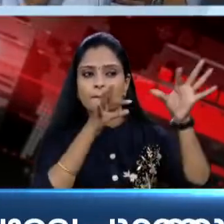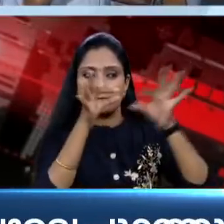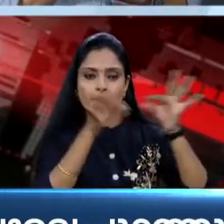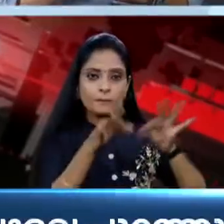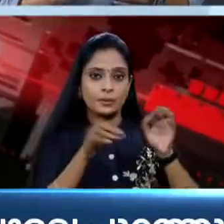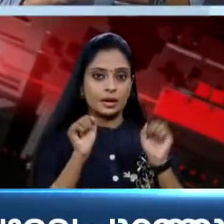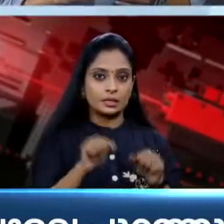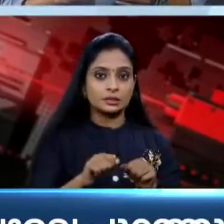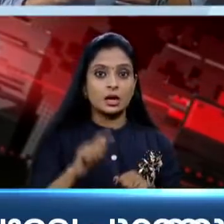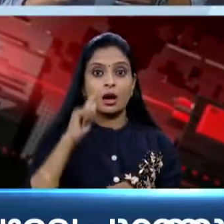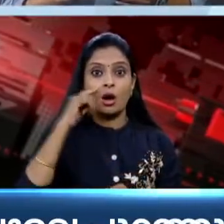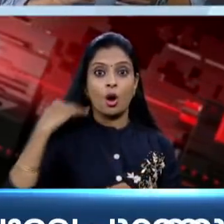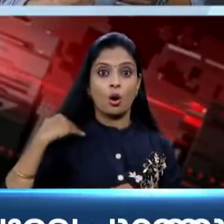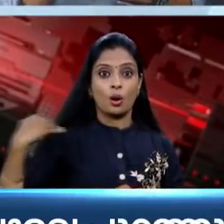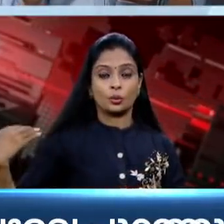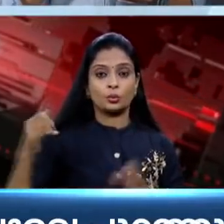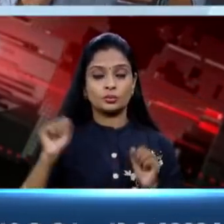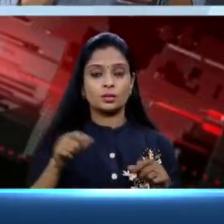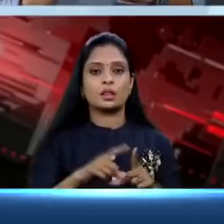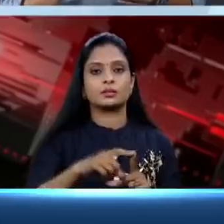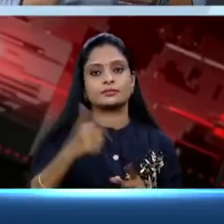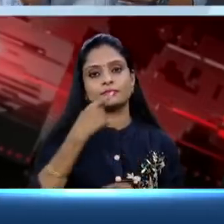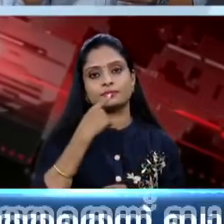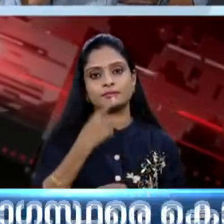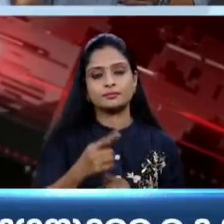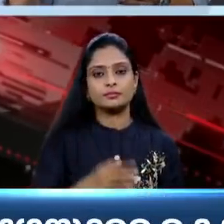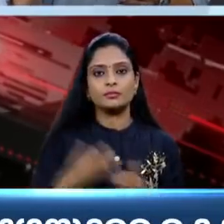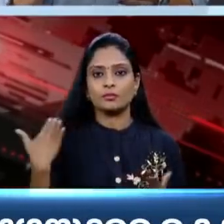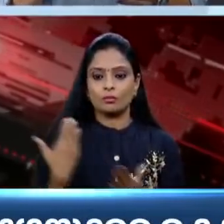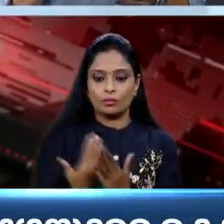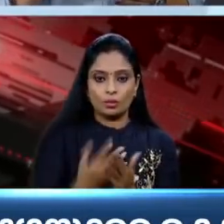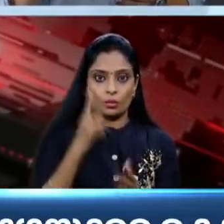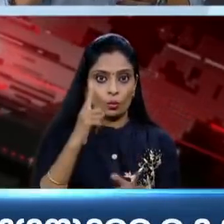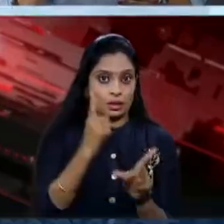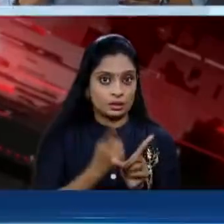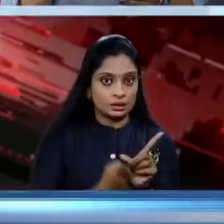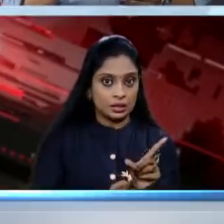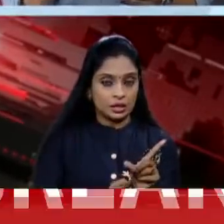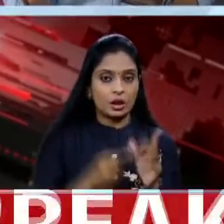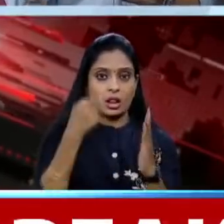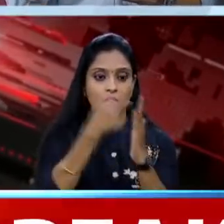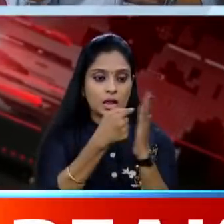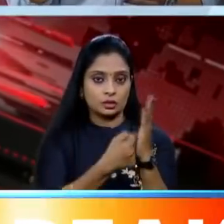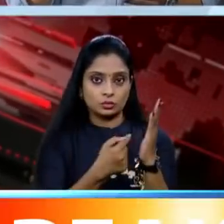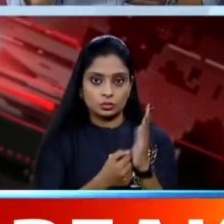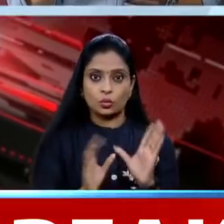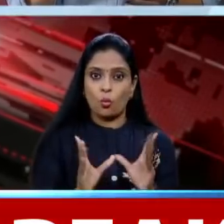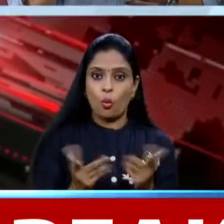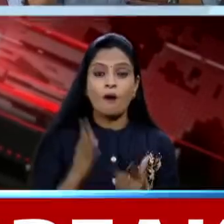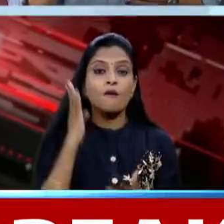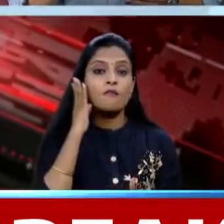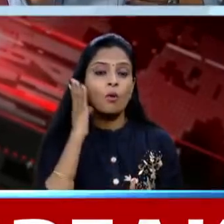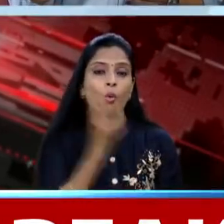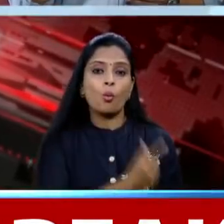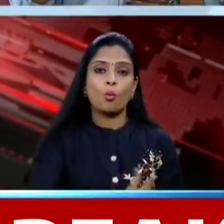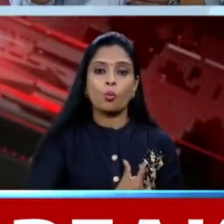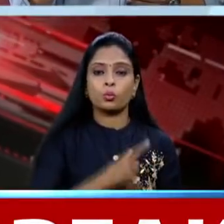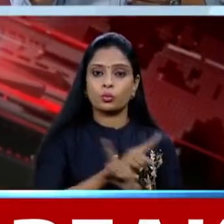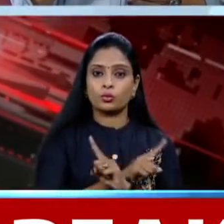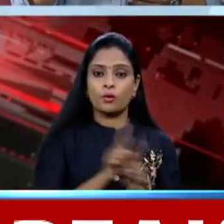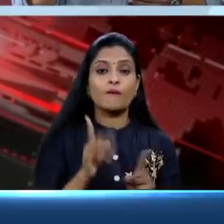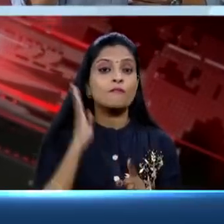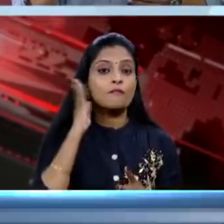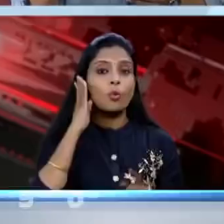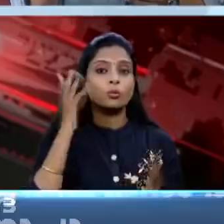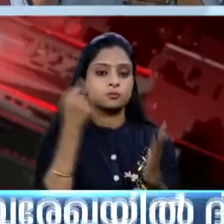എന്നാണ് ബാലചന്ദ്രകുമാർ പറയുന്നത്. അതായത് ഒരു വർഷം ഒരു ലിസ്റ്റും ഉണ്ടാക്കരുത്. നമുക്കറിയാവുന്നതുപോലെ ആ ഡീറ്റെയിൽസ് കോൾ റെക്കോർഡ്